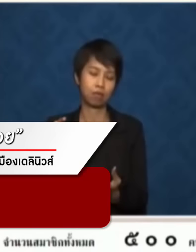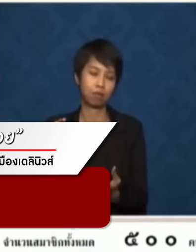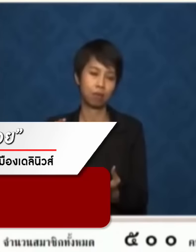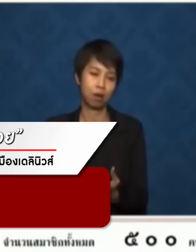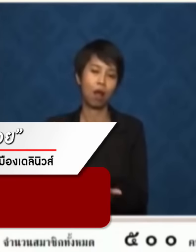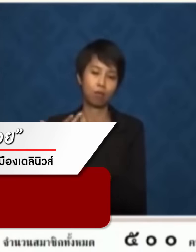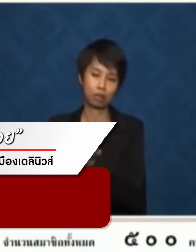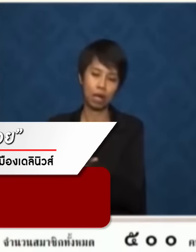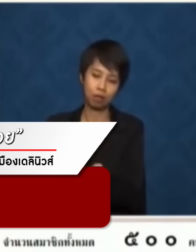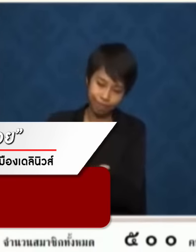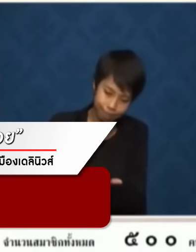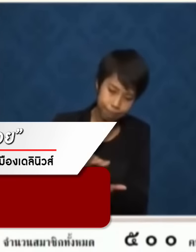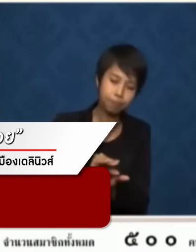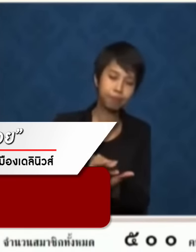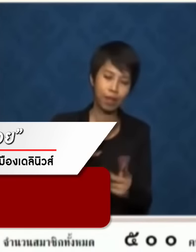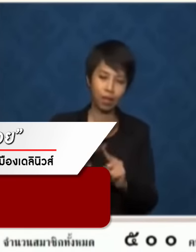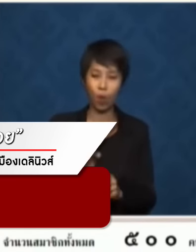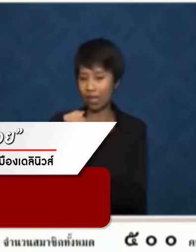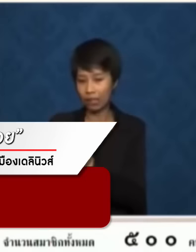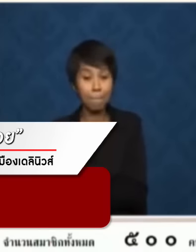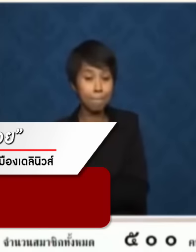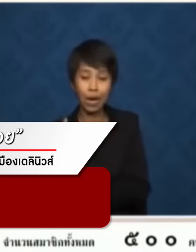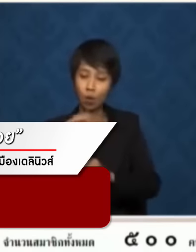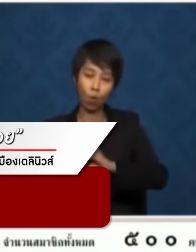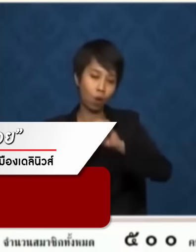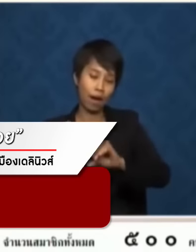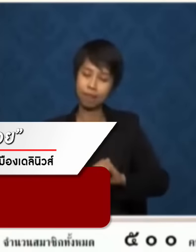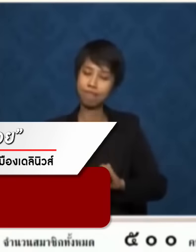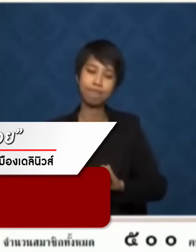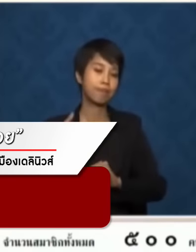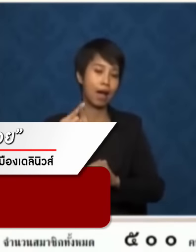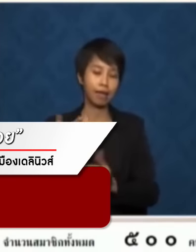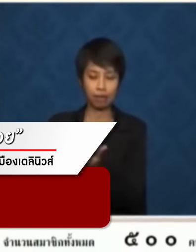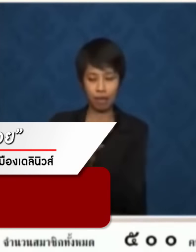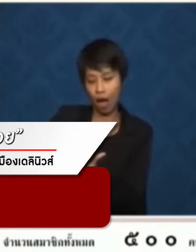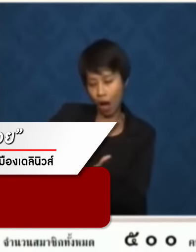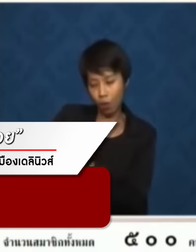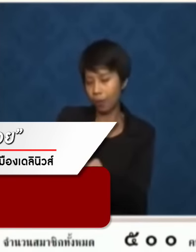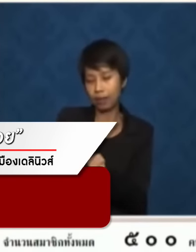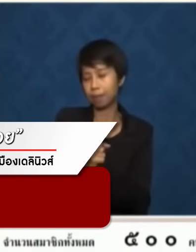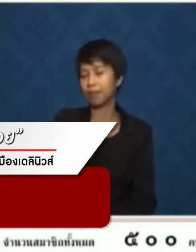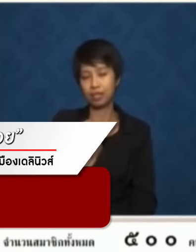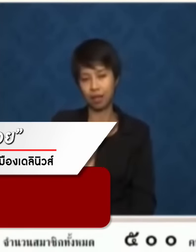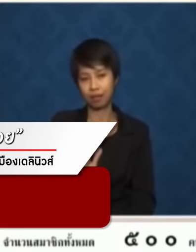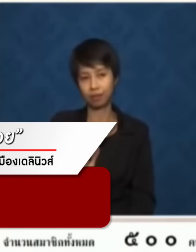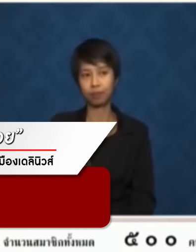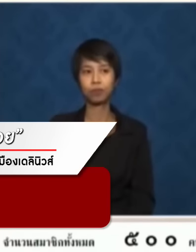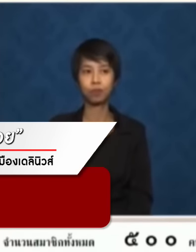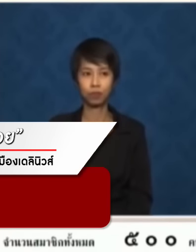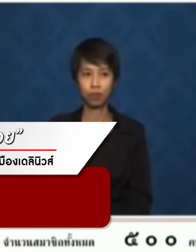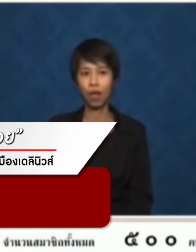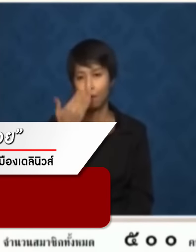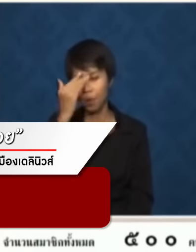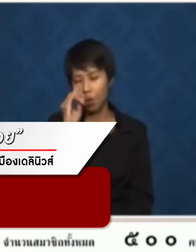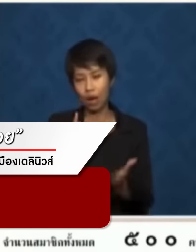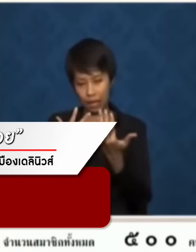ปี67นะครับวันที่1ตุลาเนี่ยเราน่าจะใช้งบปี68นะครับที่ต้องพูดถึงงบปี68เนี่ยเพราะว่